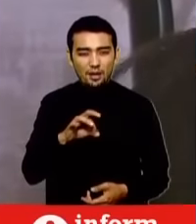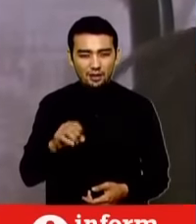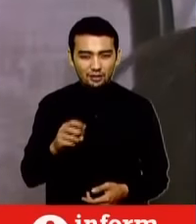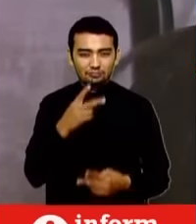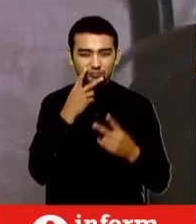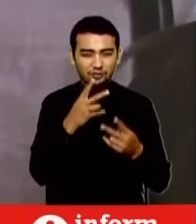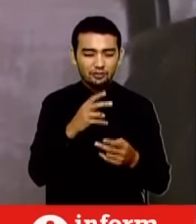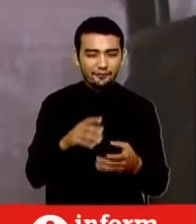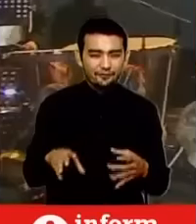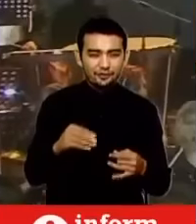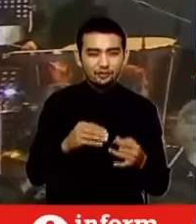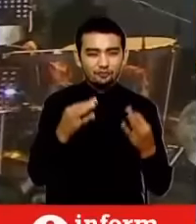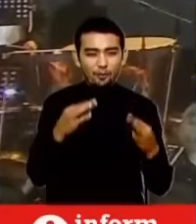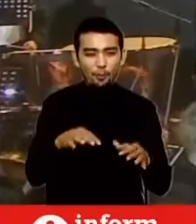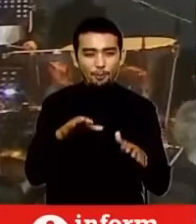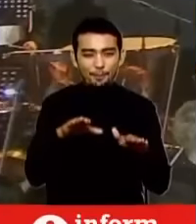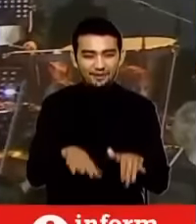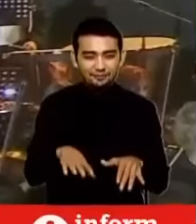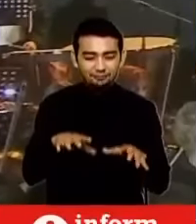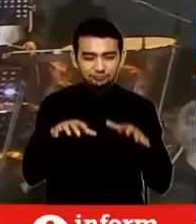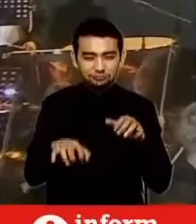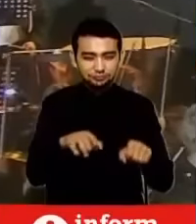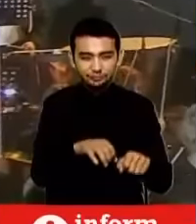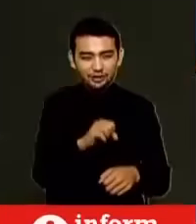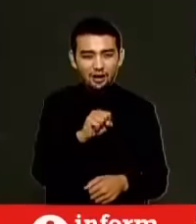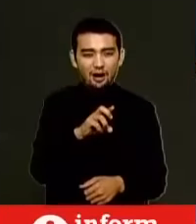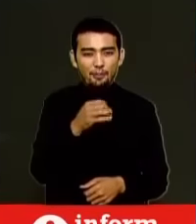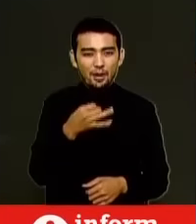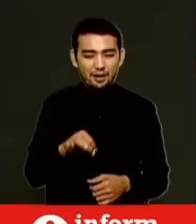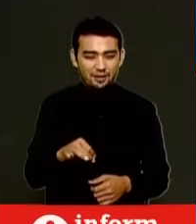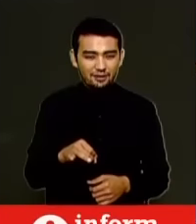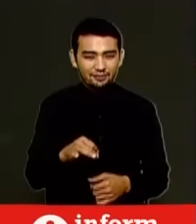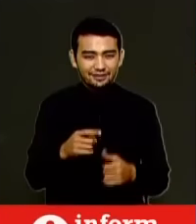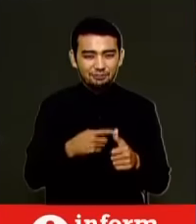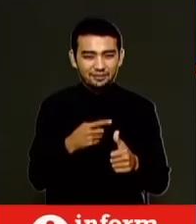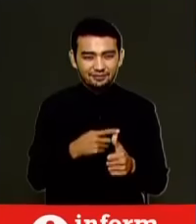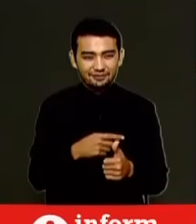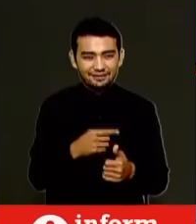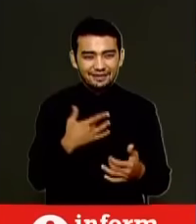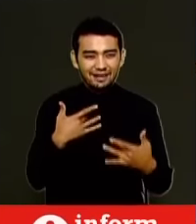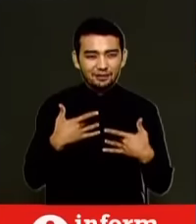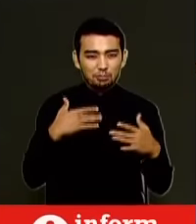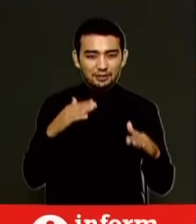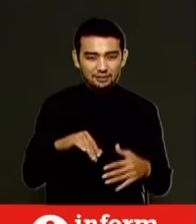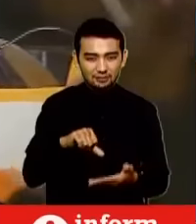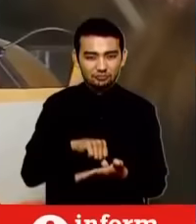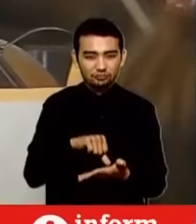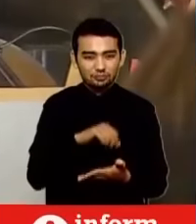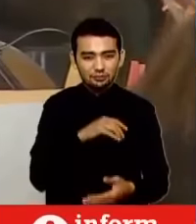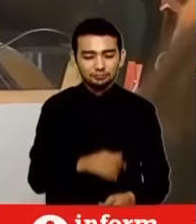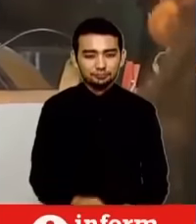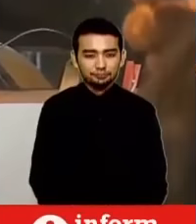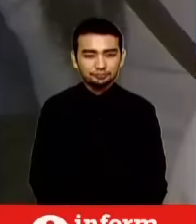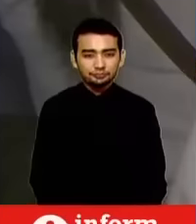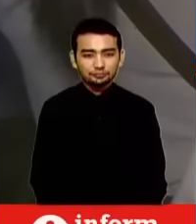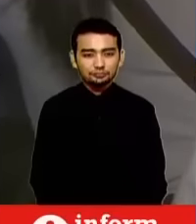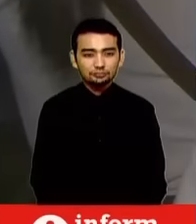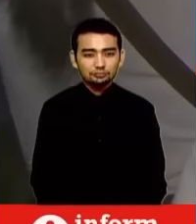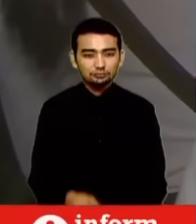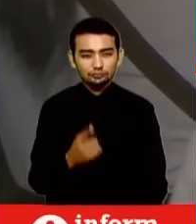все свободное пространство перед театром имени Абая. Я вижу много гостей здесь вокруг, и я думаю, всем нравится. Это